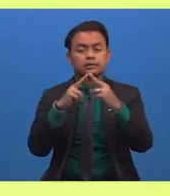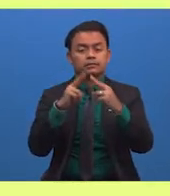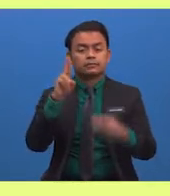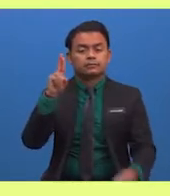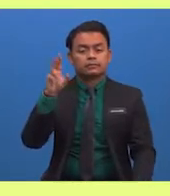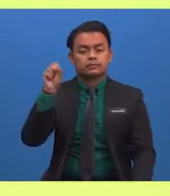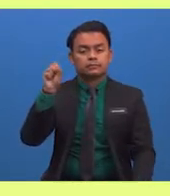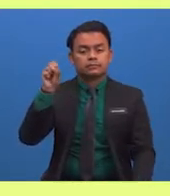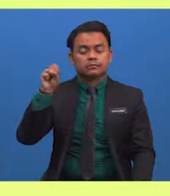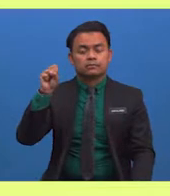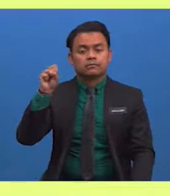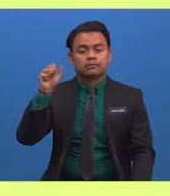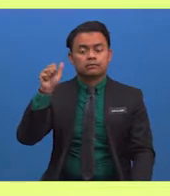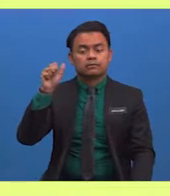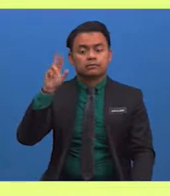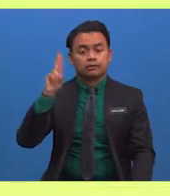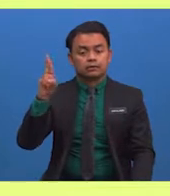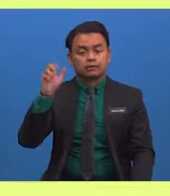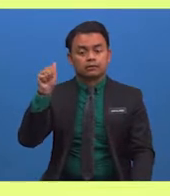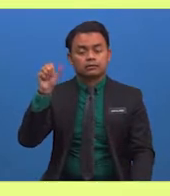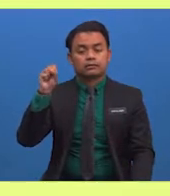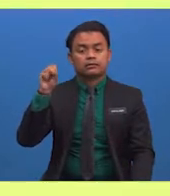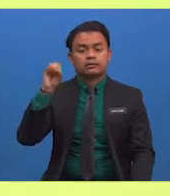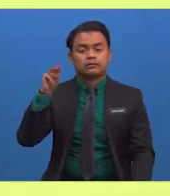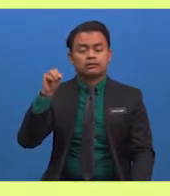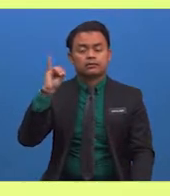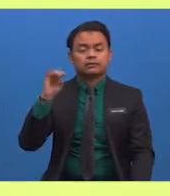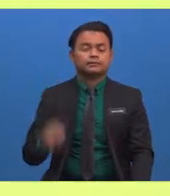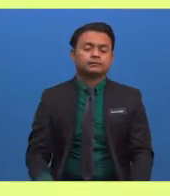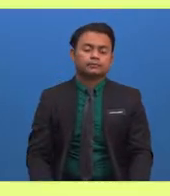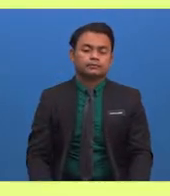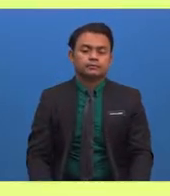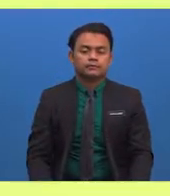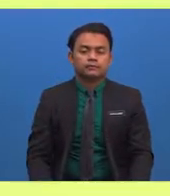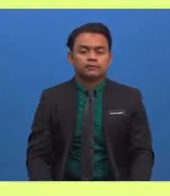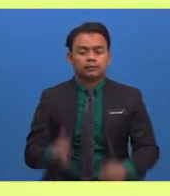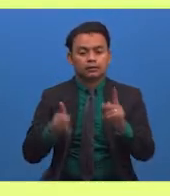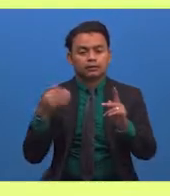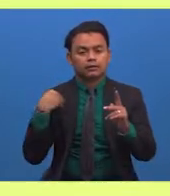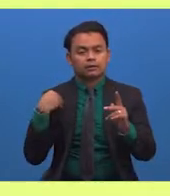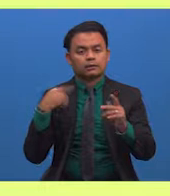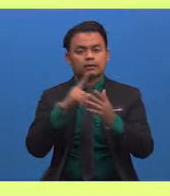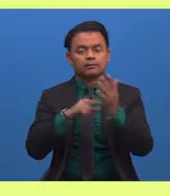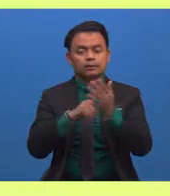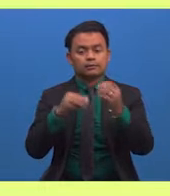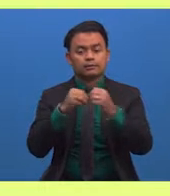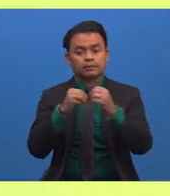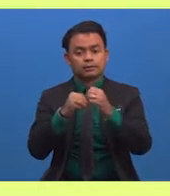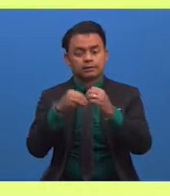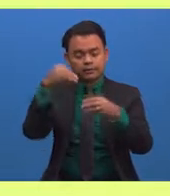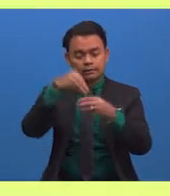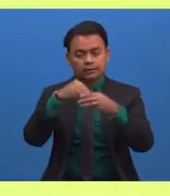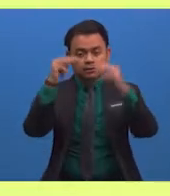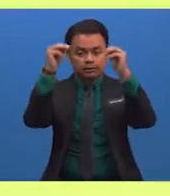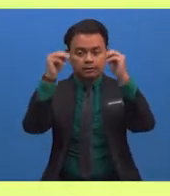isu-isu yang timbul dalam masyarakat. Ini menjadikan undang-undang sentiasa